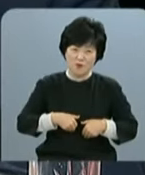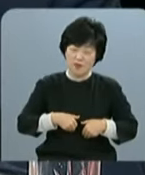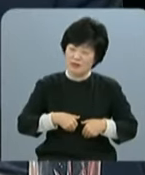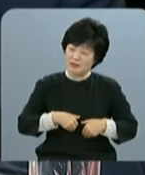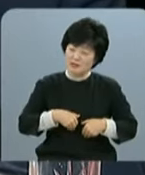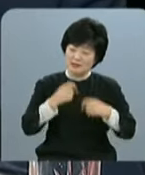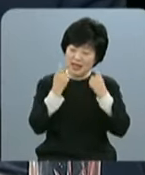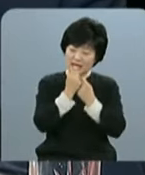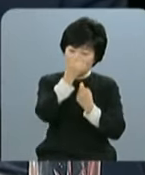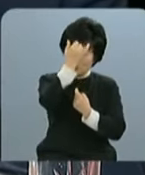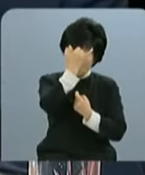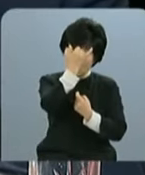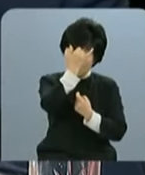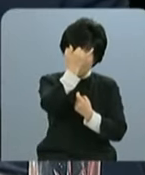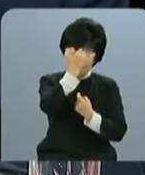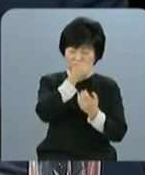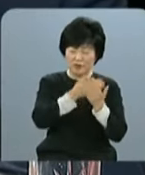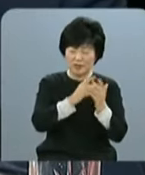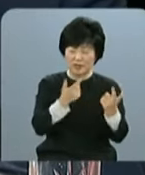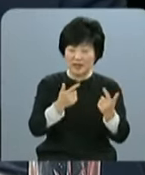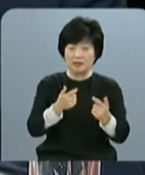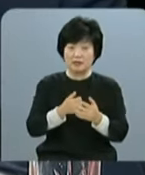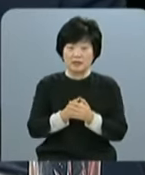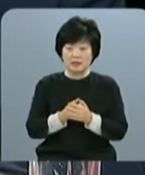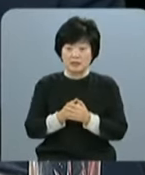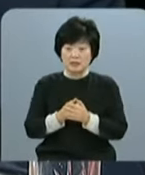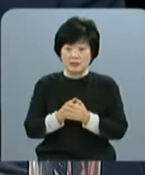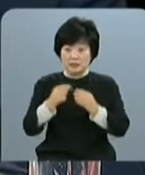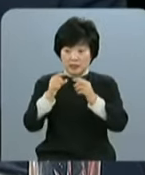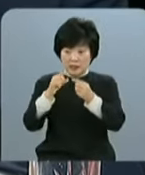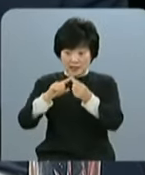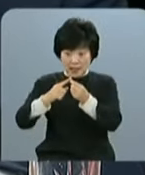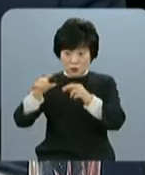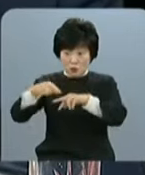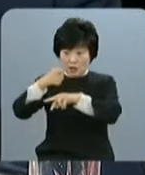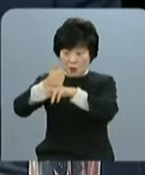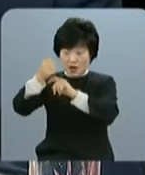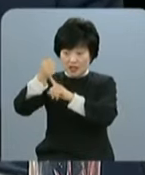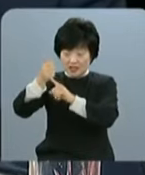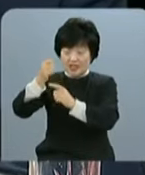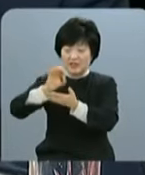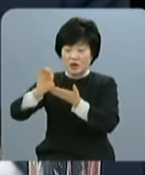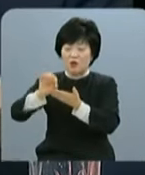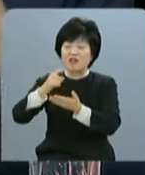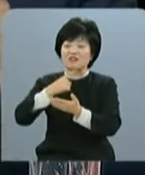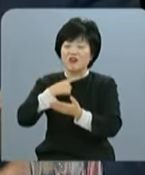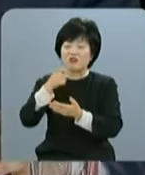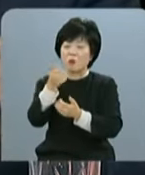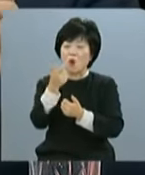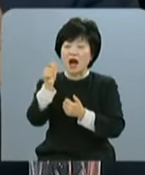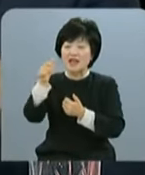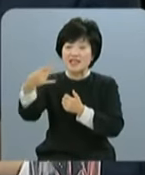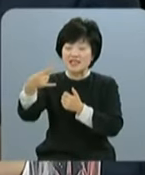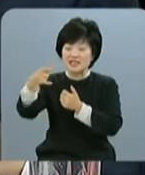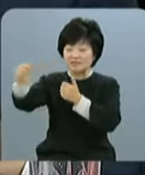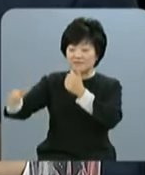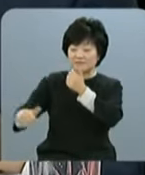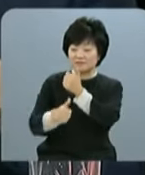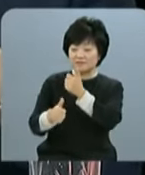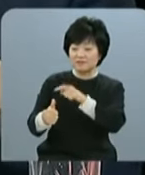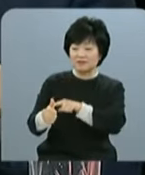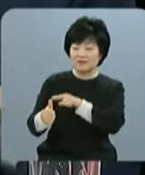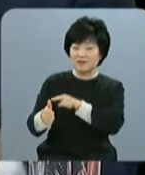중요하지는 않습니다. 왜냐하면 세종대왕이 썼던 황의정승 또 많은 사람들을 보면요. 그 시스템에 들어왔을